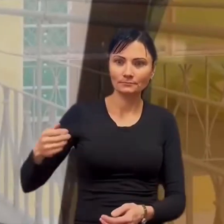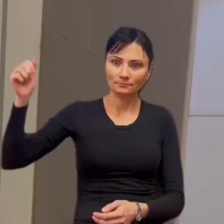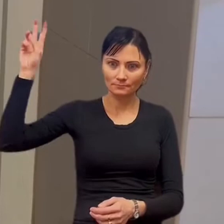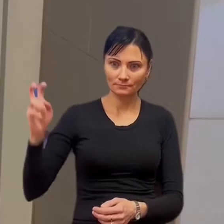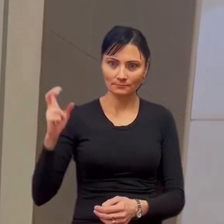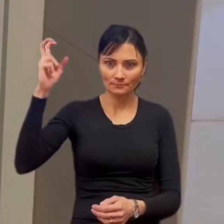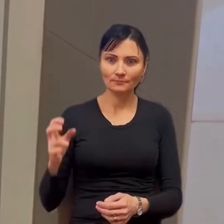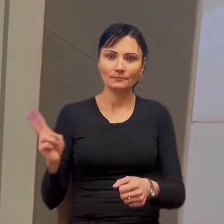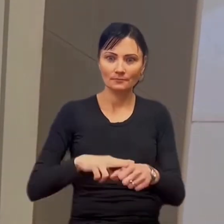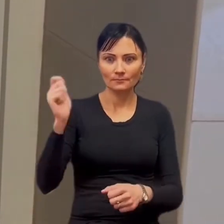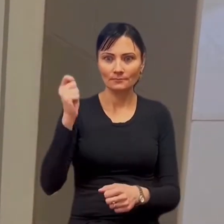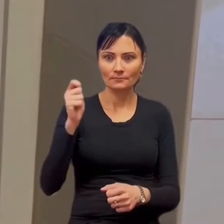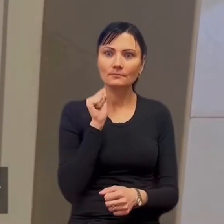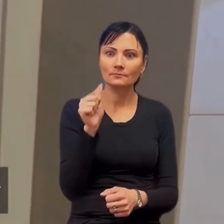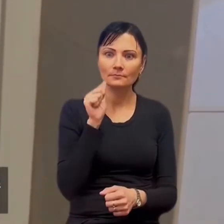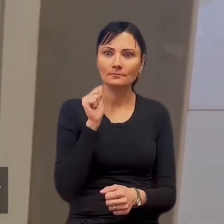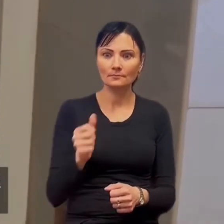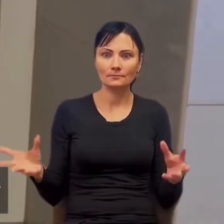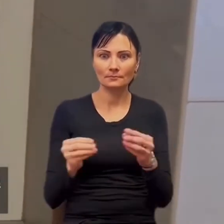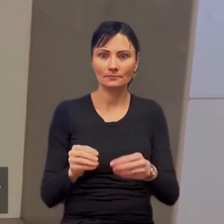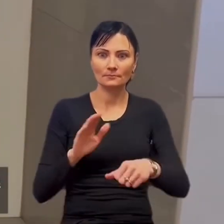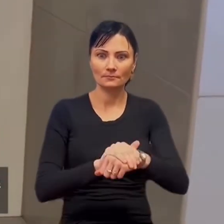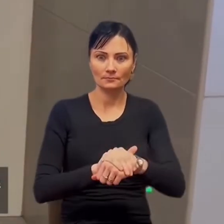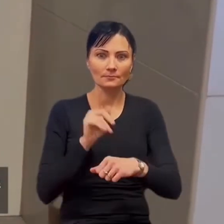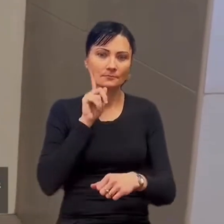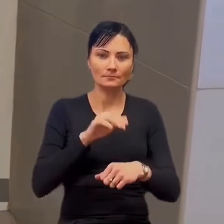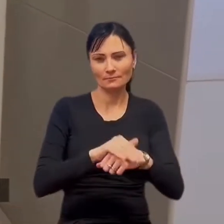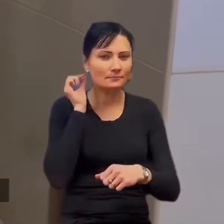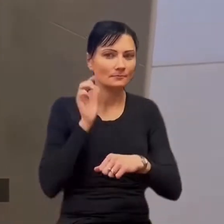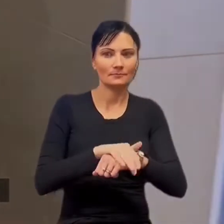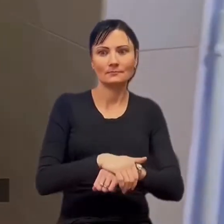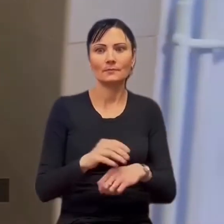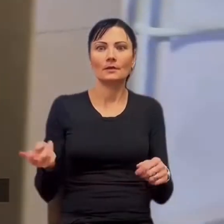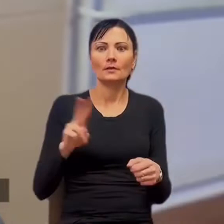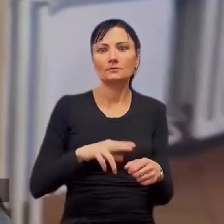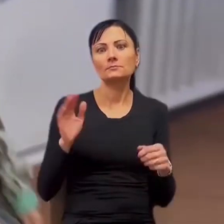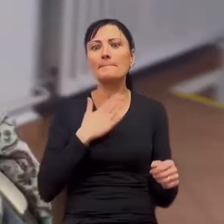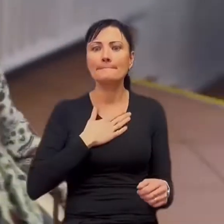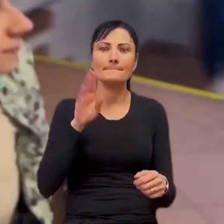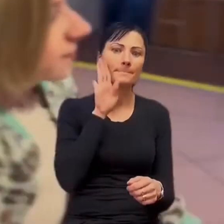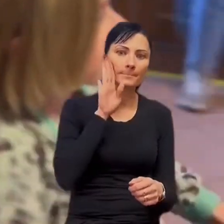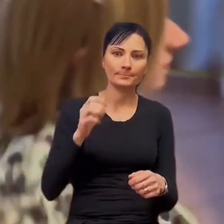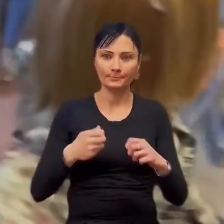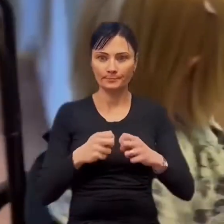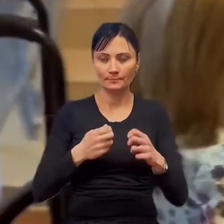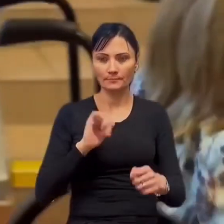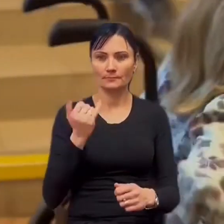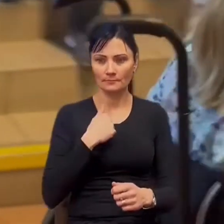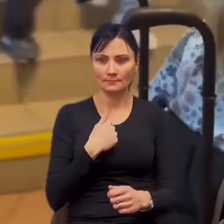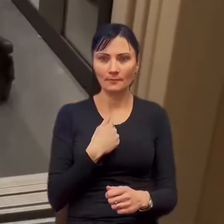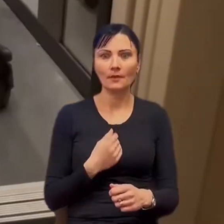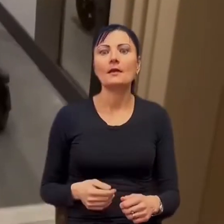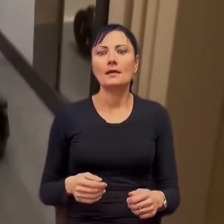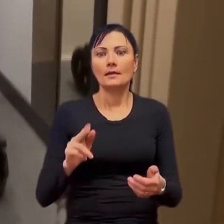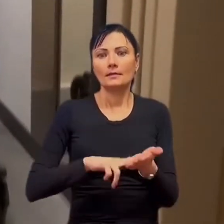pięter. Szkoła, którą wybrałam, jest wyposażona w nowoczesną windę, z której korzystam codziennie wraz z koleżankami i kolegami,